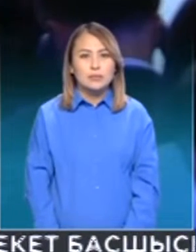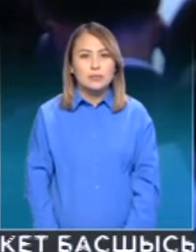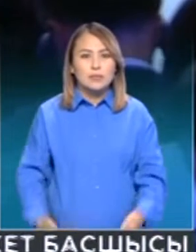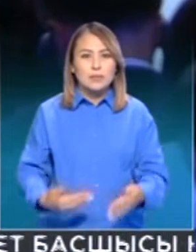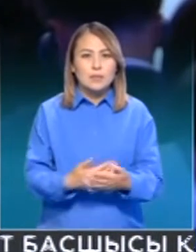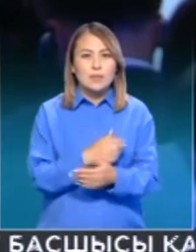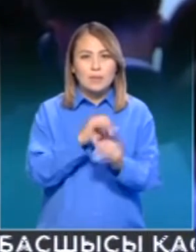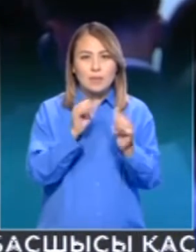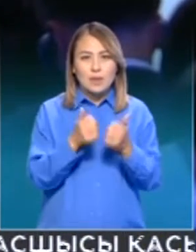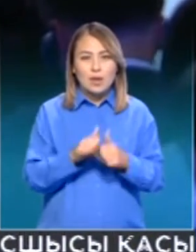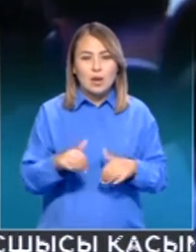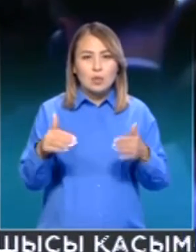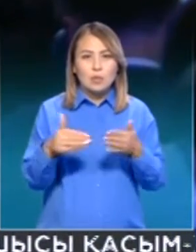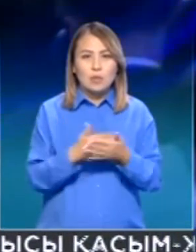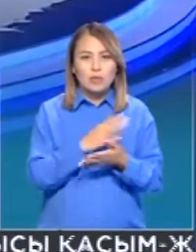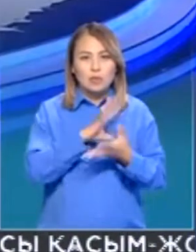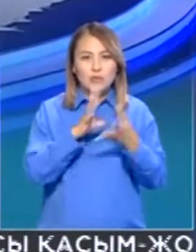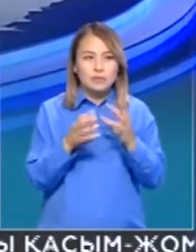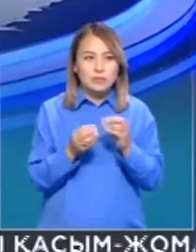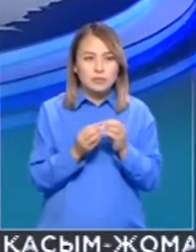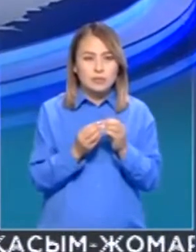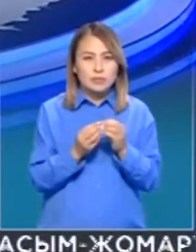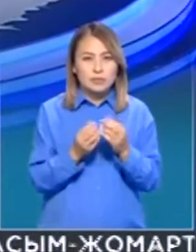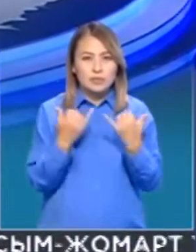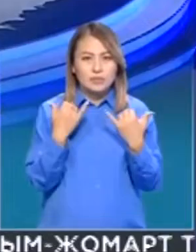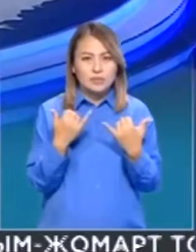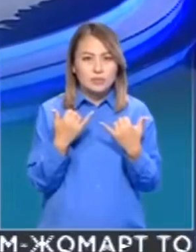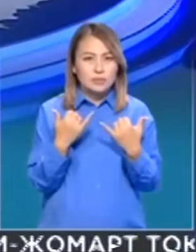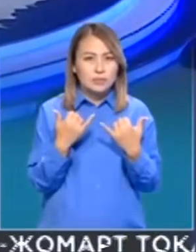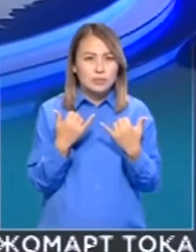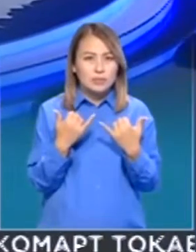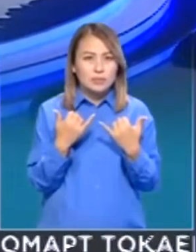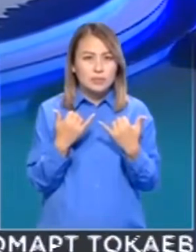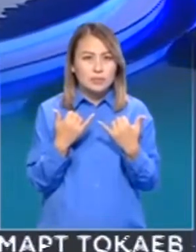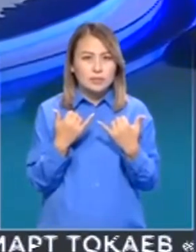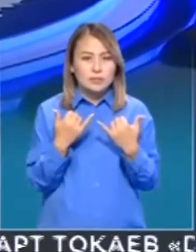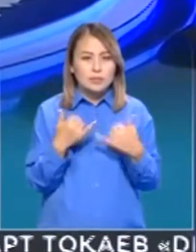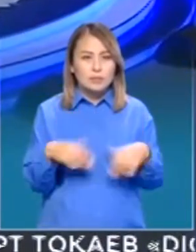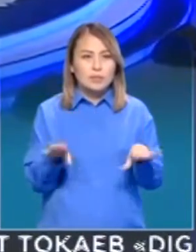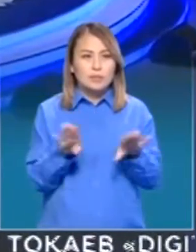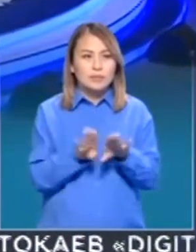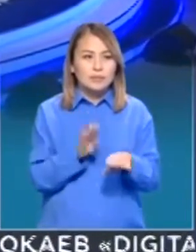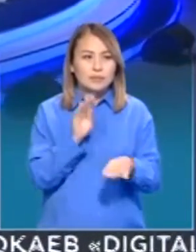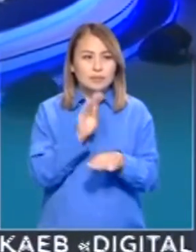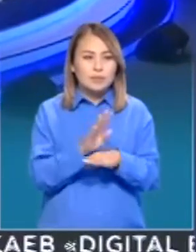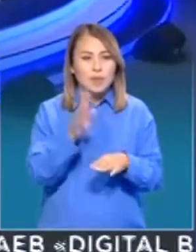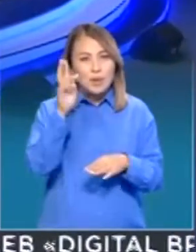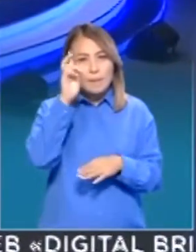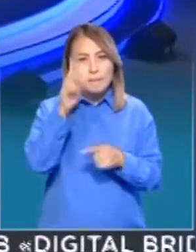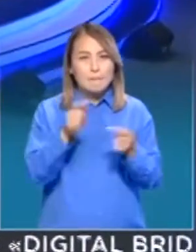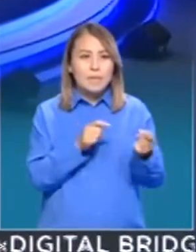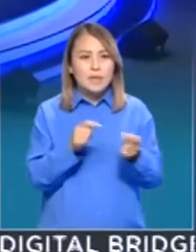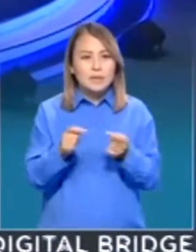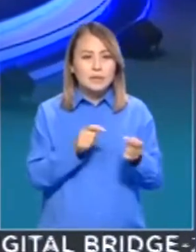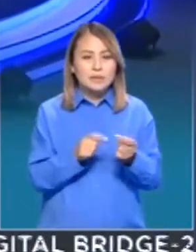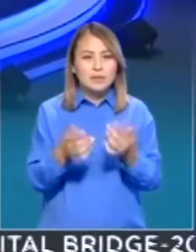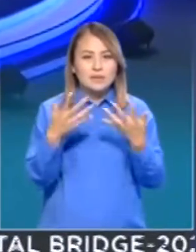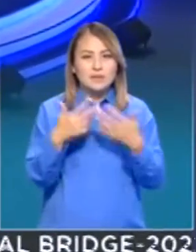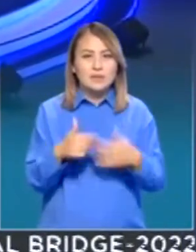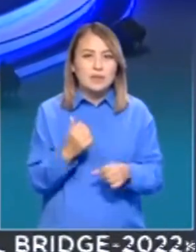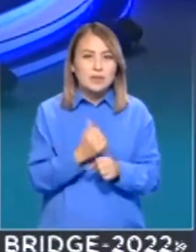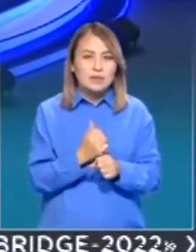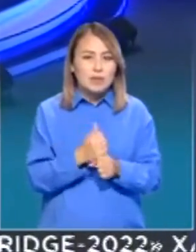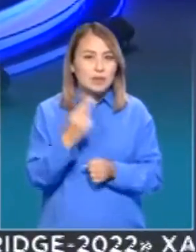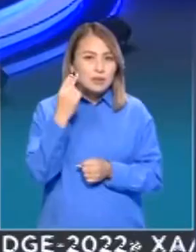формату цифровизации госуправления Invisible Government. Бұл үшін мемлекеттік басқаруды цифрландырудың Invisible